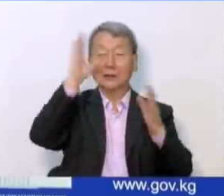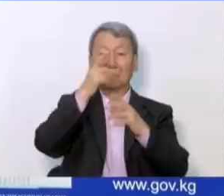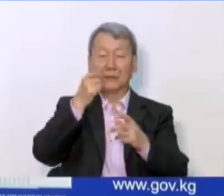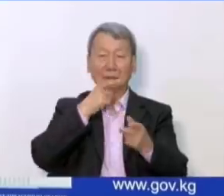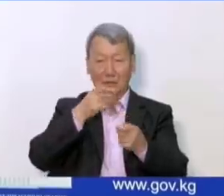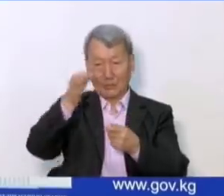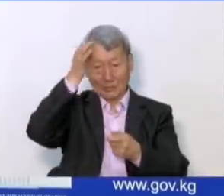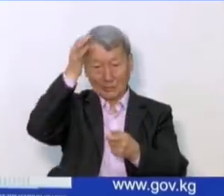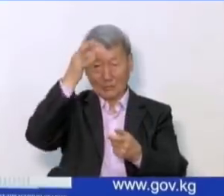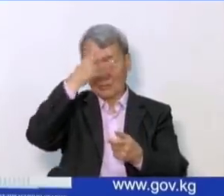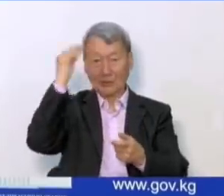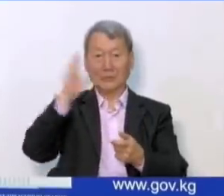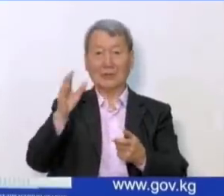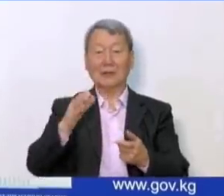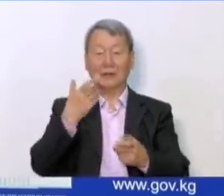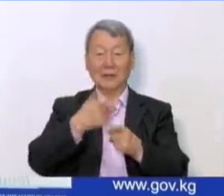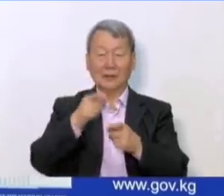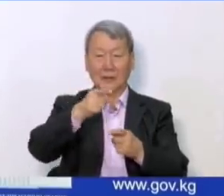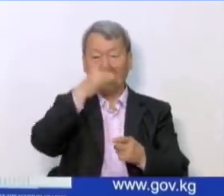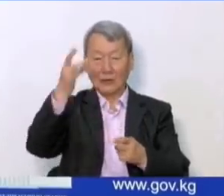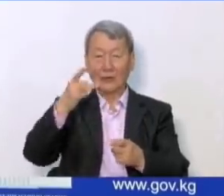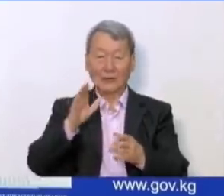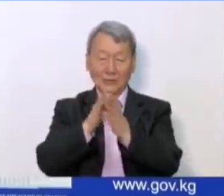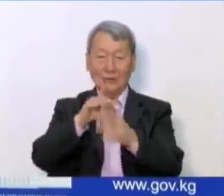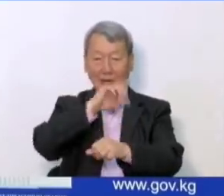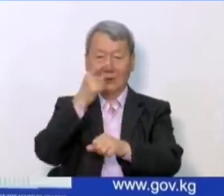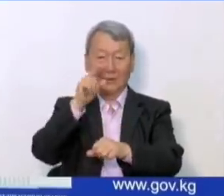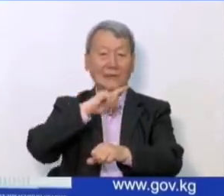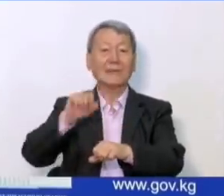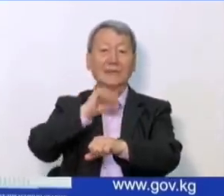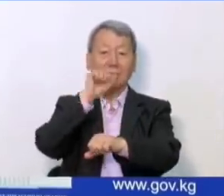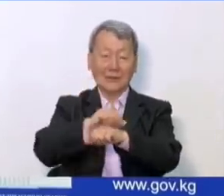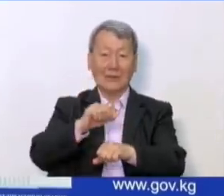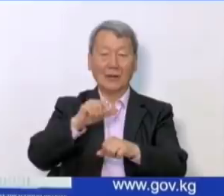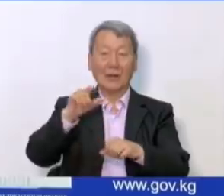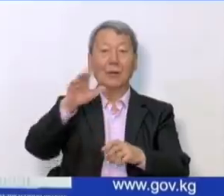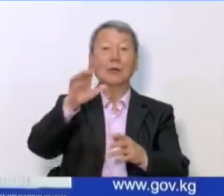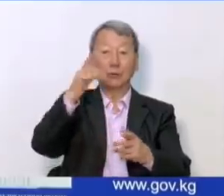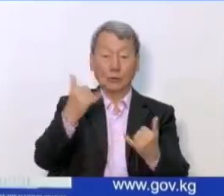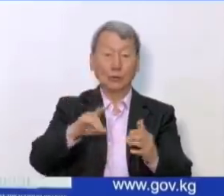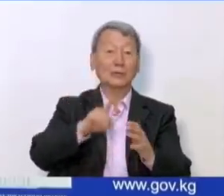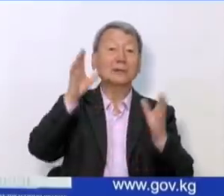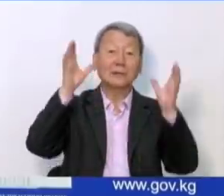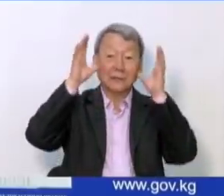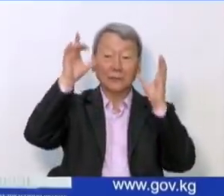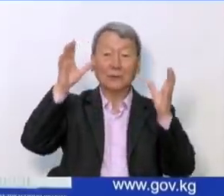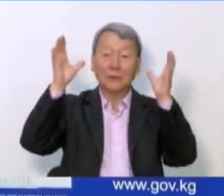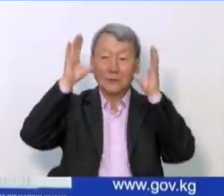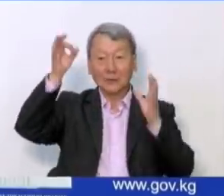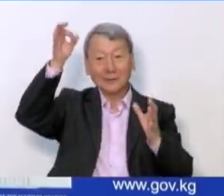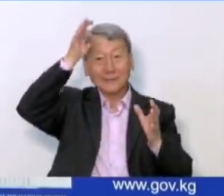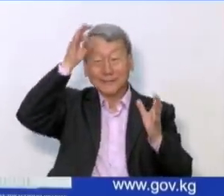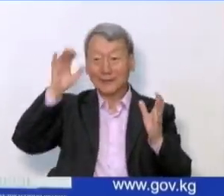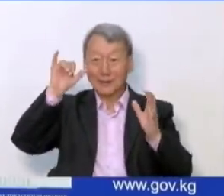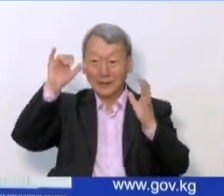алып, ушул жактарында да мындай дагы токтото турсак жакшы болот эле. Көп учурда той аштарга катышып, жанакындай бир эл көп жүргөн